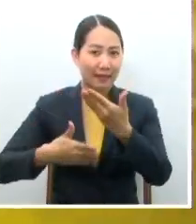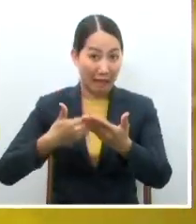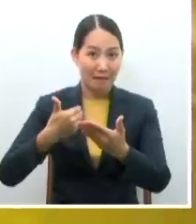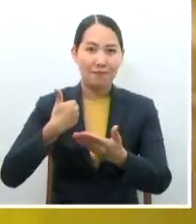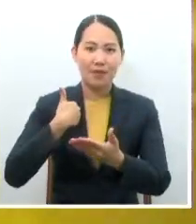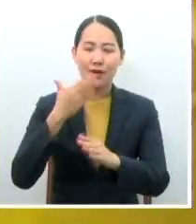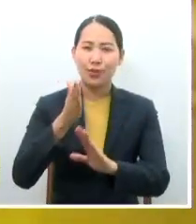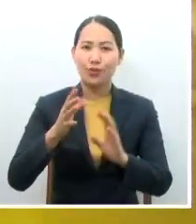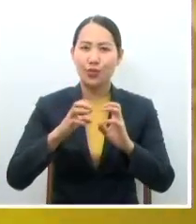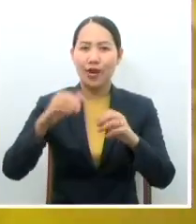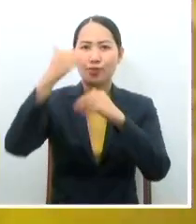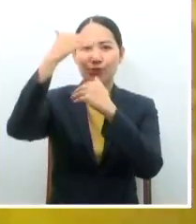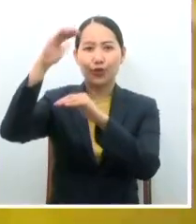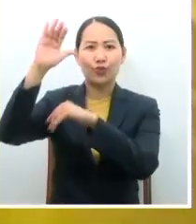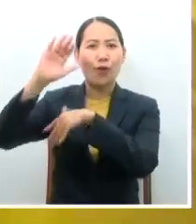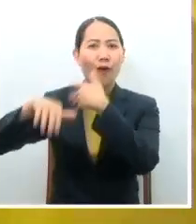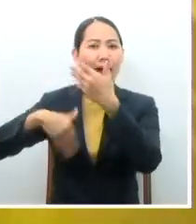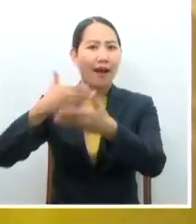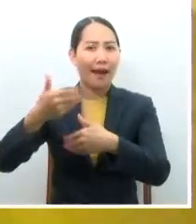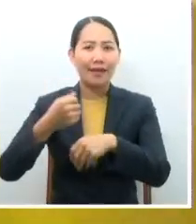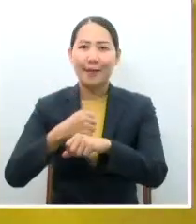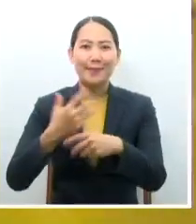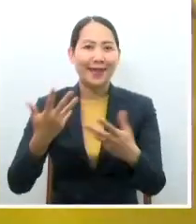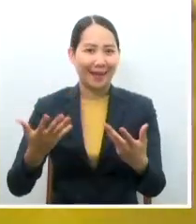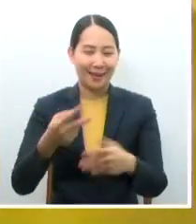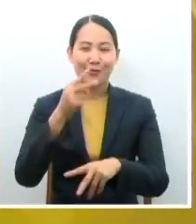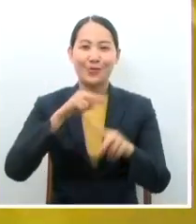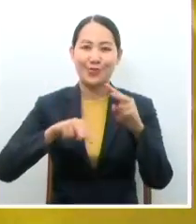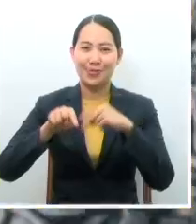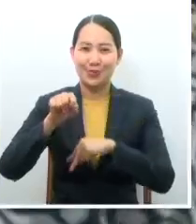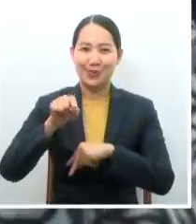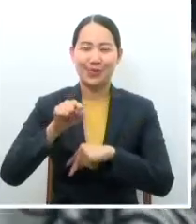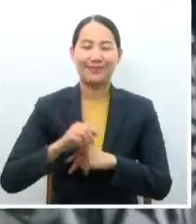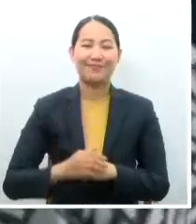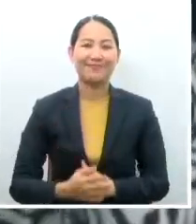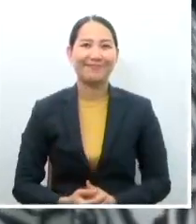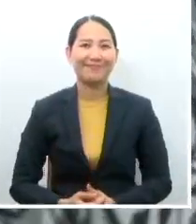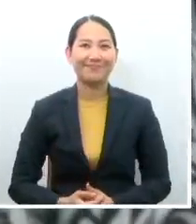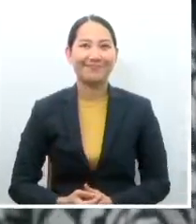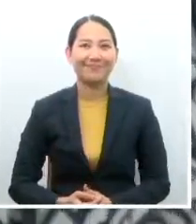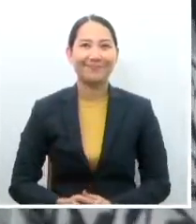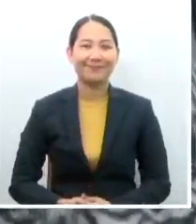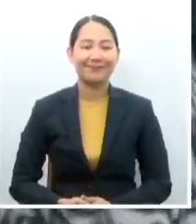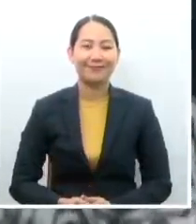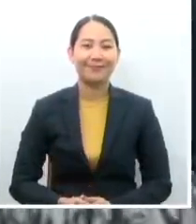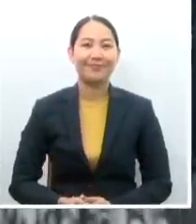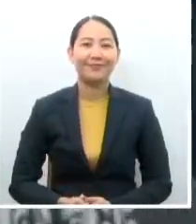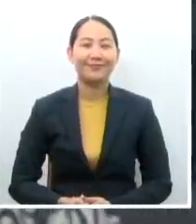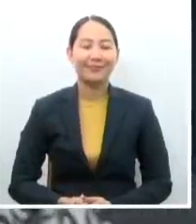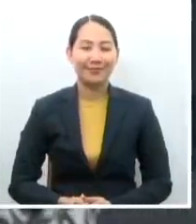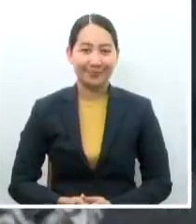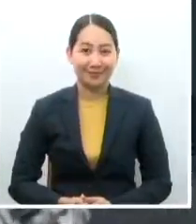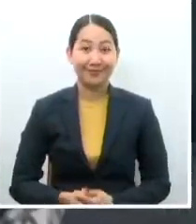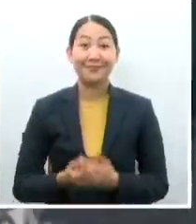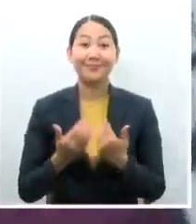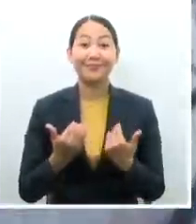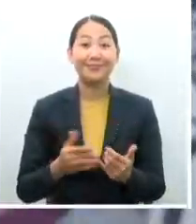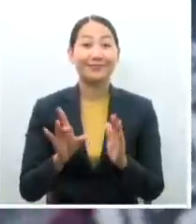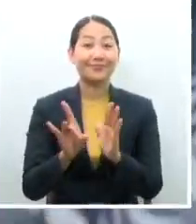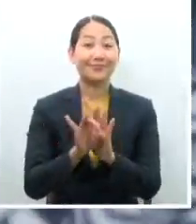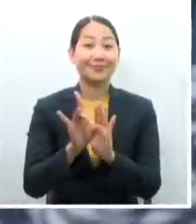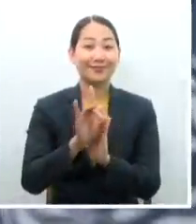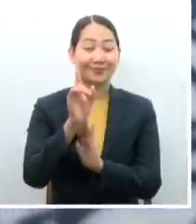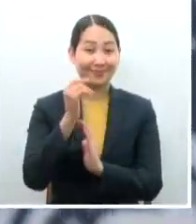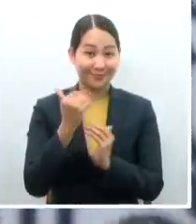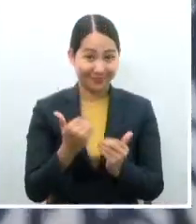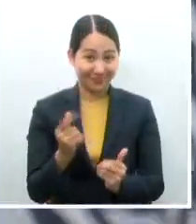กด้วยค่ะ และสุดท้ายนี้ต้องขอขอบคุณโรงงานผลิต